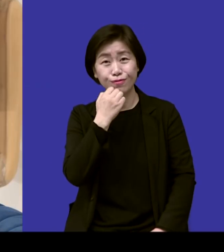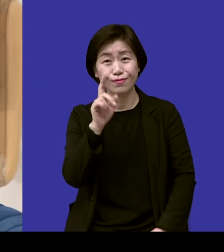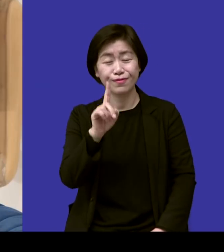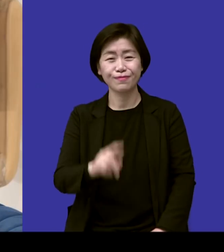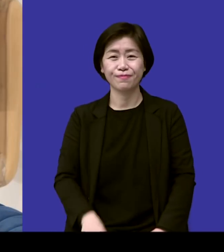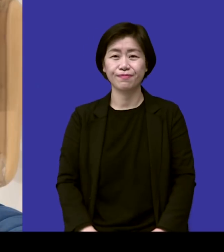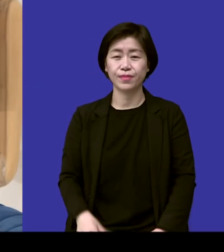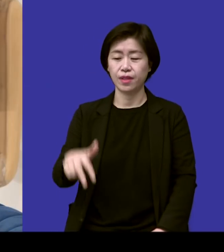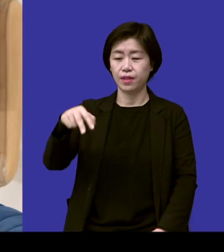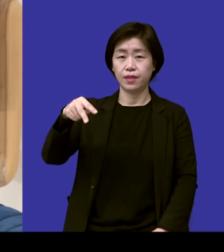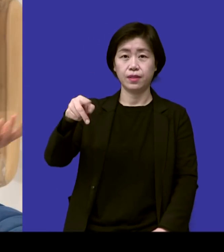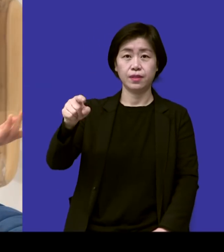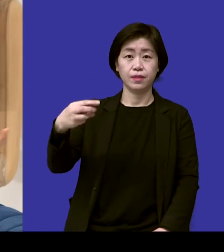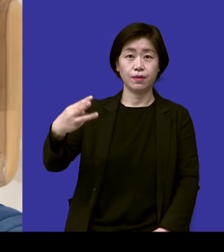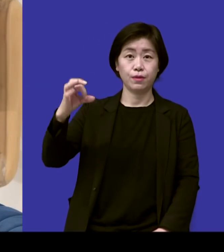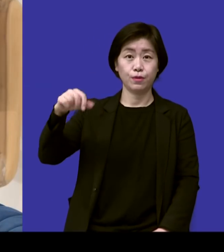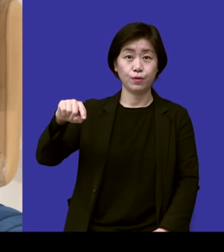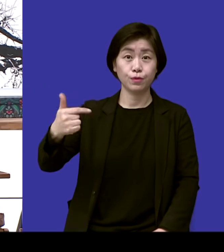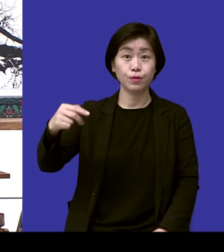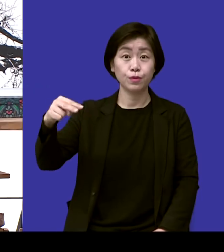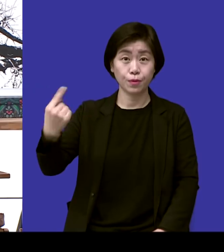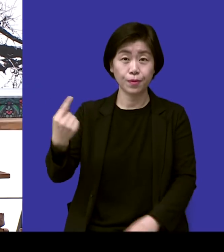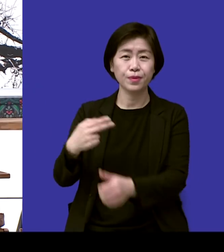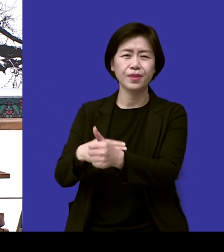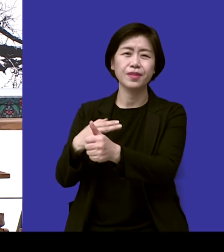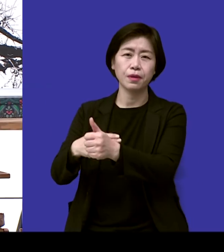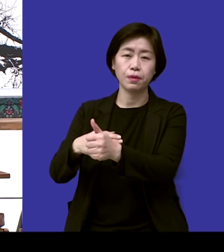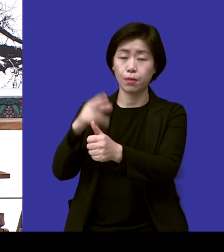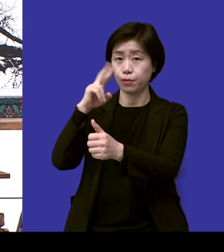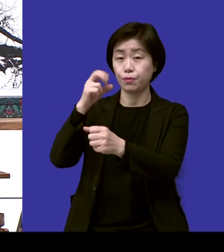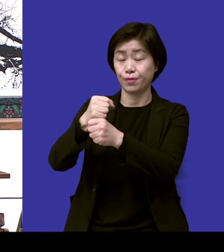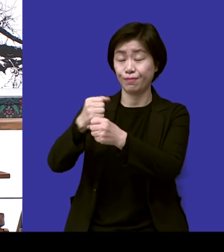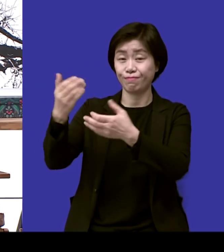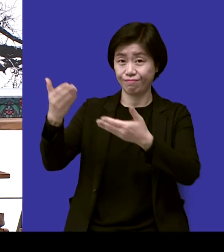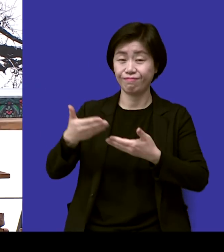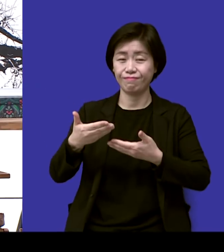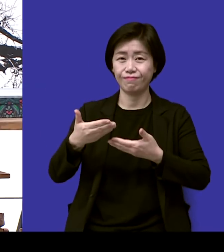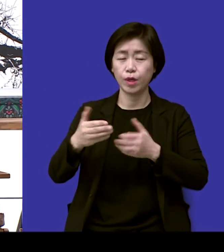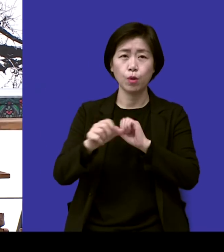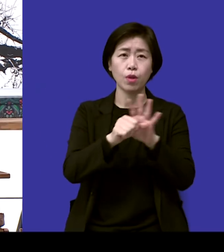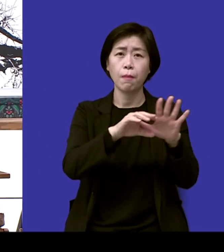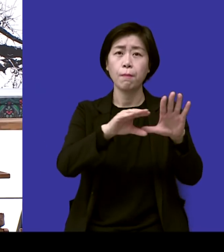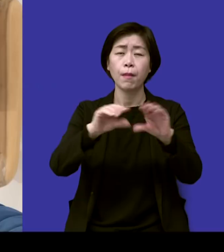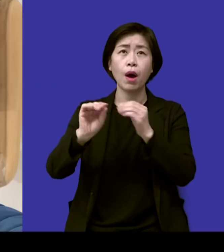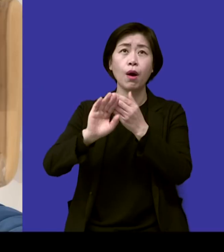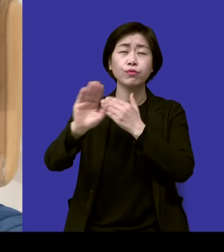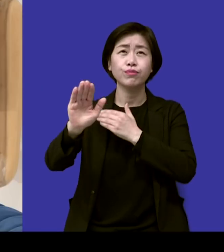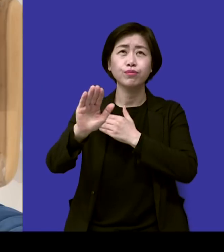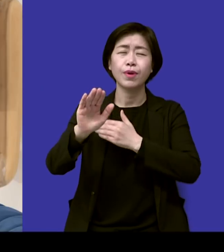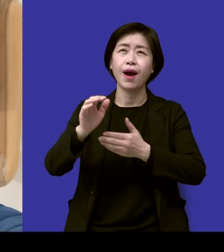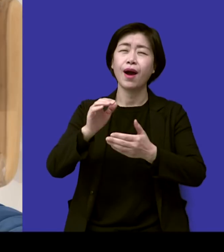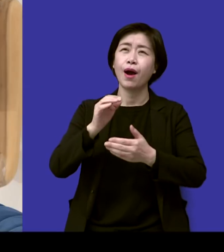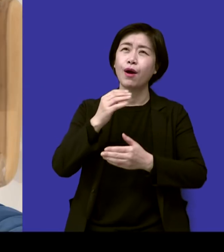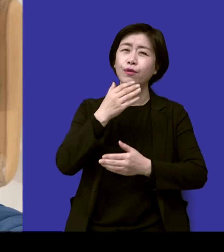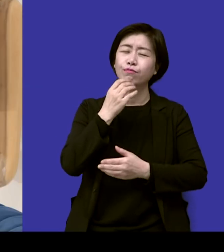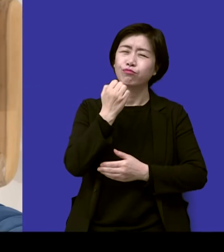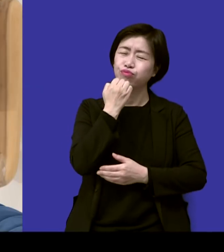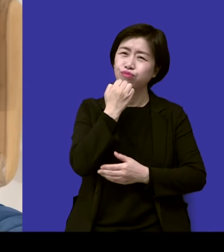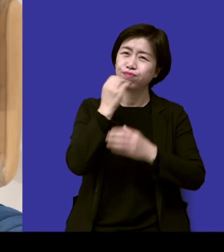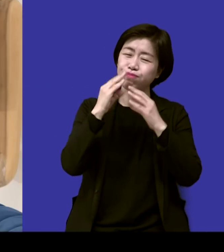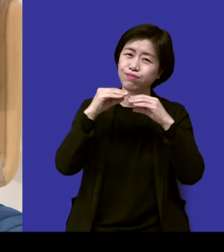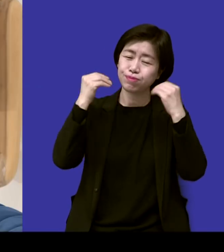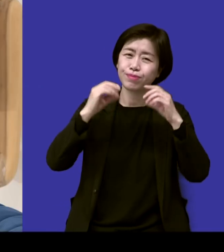예. 작곡 작사하시고 지금 웃으시고 계시는데 네네. 제발 웃는 날이 오기를 어. 저희는 그렇게 생각해요. 제발 가기만을 바라는